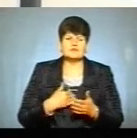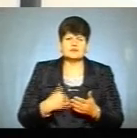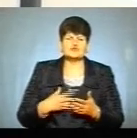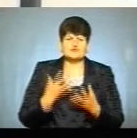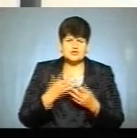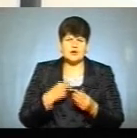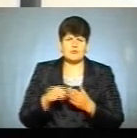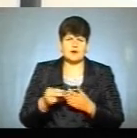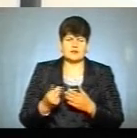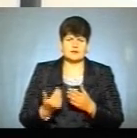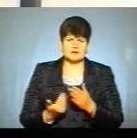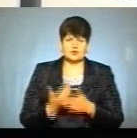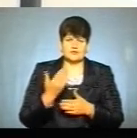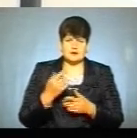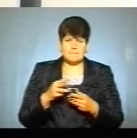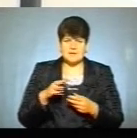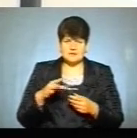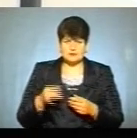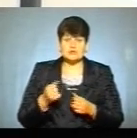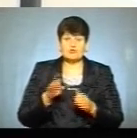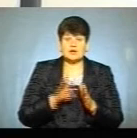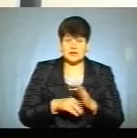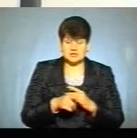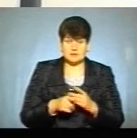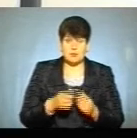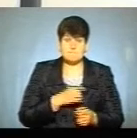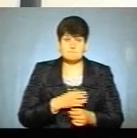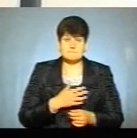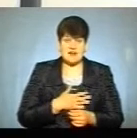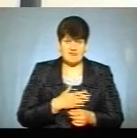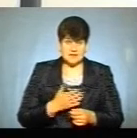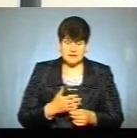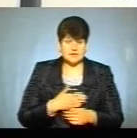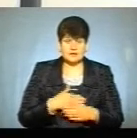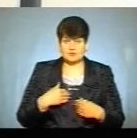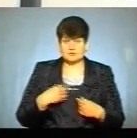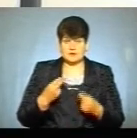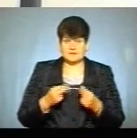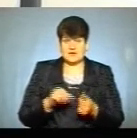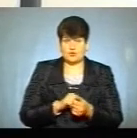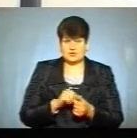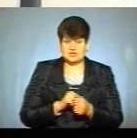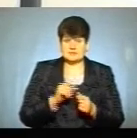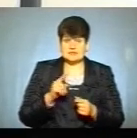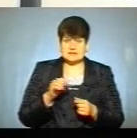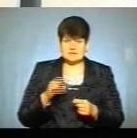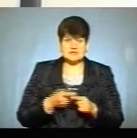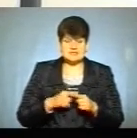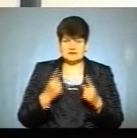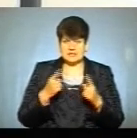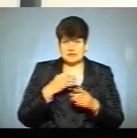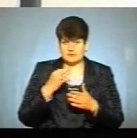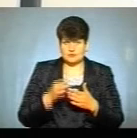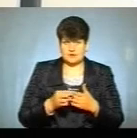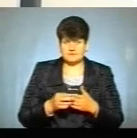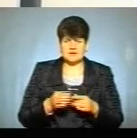Можливо, найгірший, тому що приватники не хочуть в лапках бавитися з наркотичними засобами, тому що це дуже велика відповідальність.